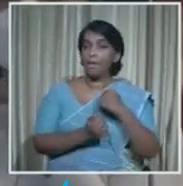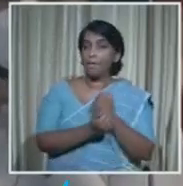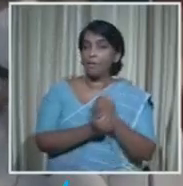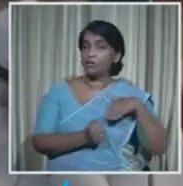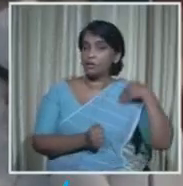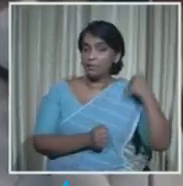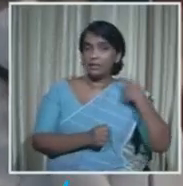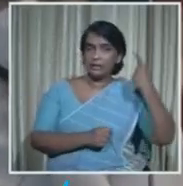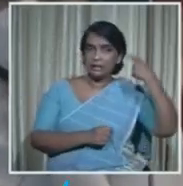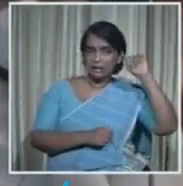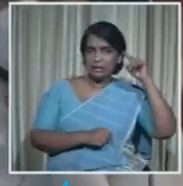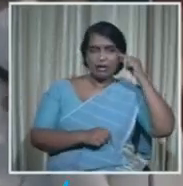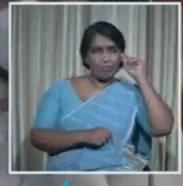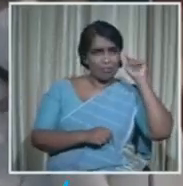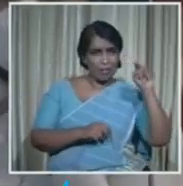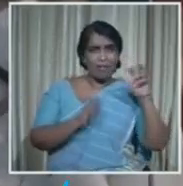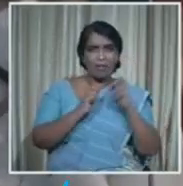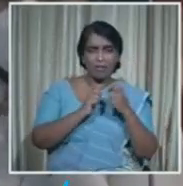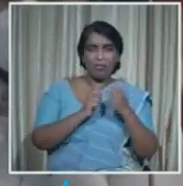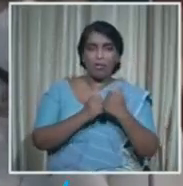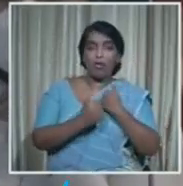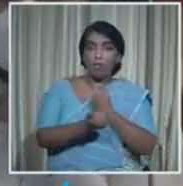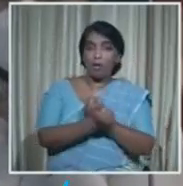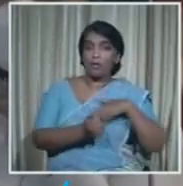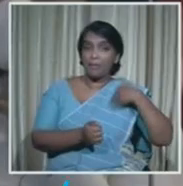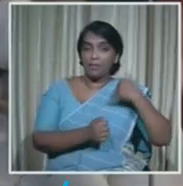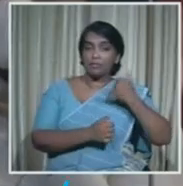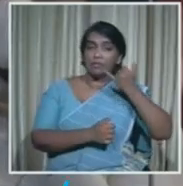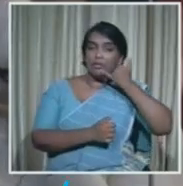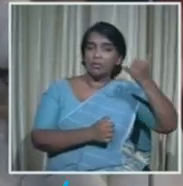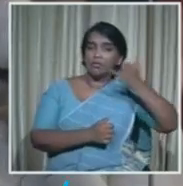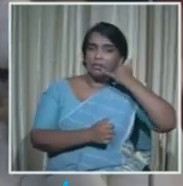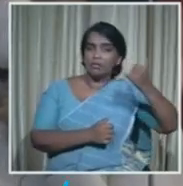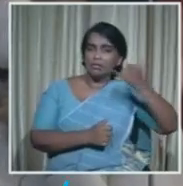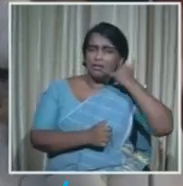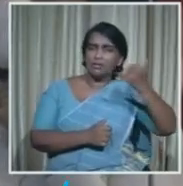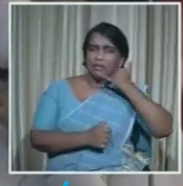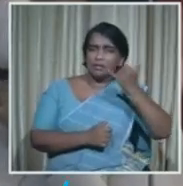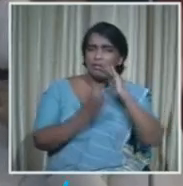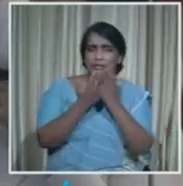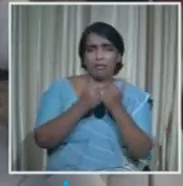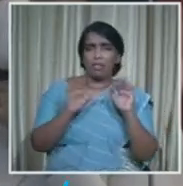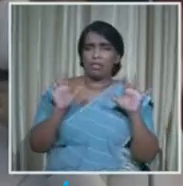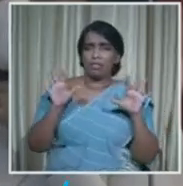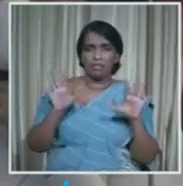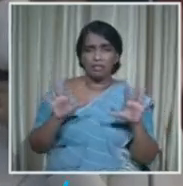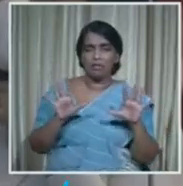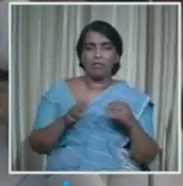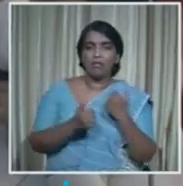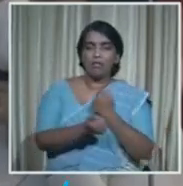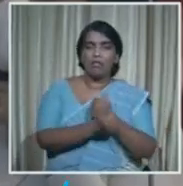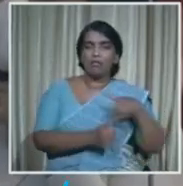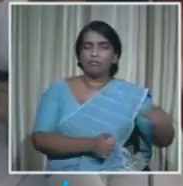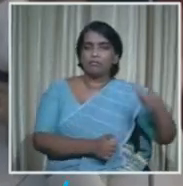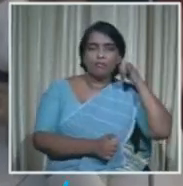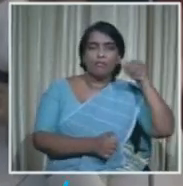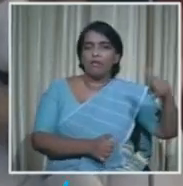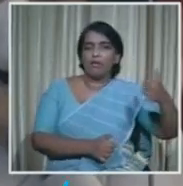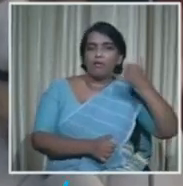iye siduwima wela mama durakathanen sambandha karaganna hadanawa eka 10 watawakata wediye mata polispathuma ganna ba